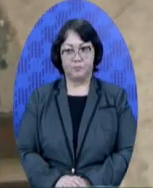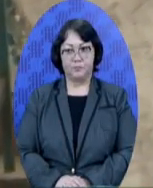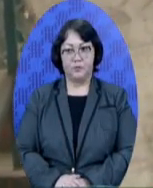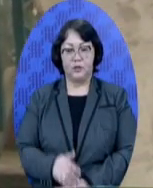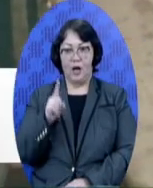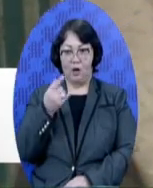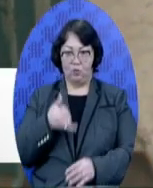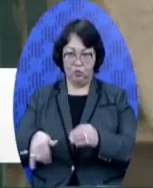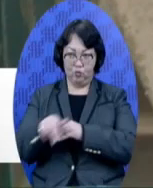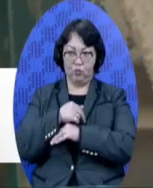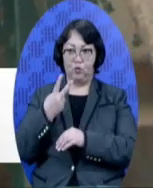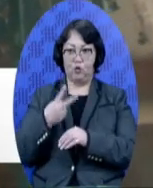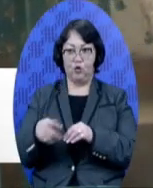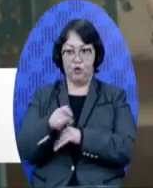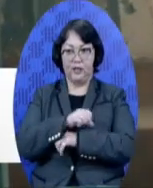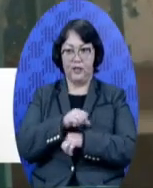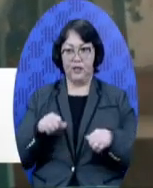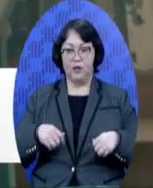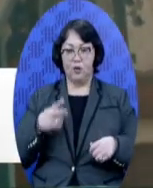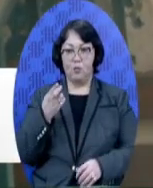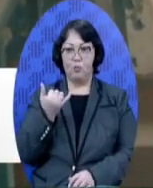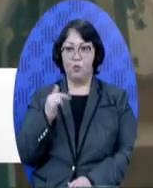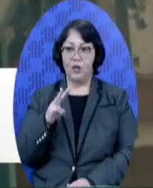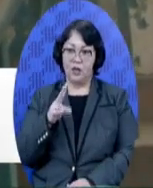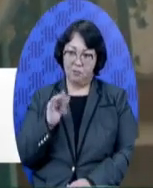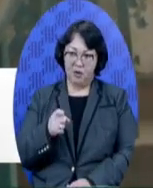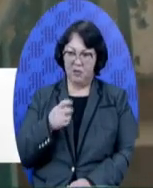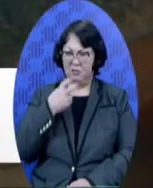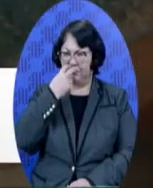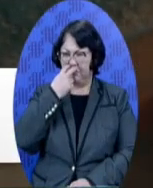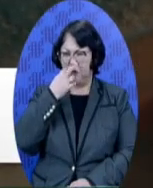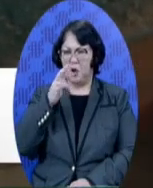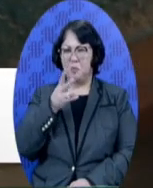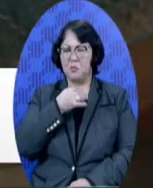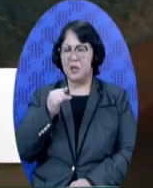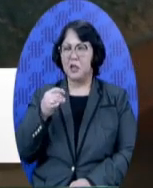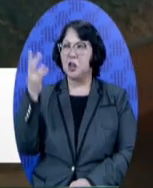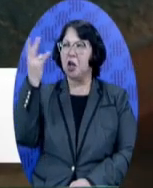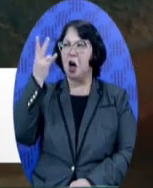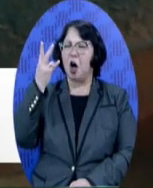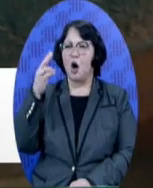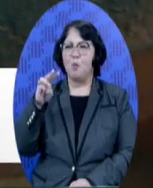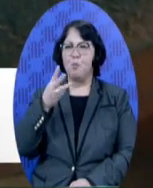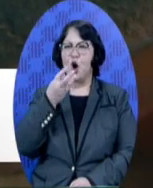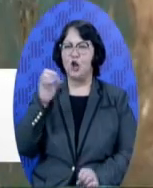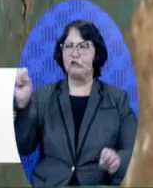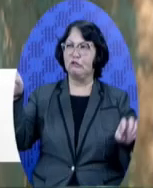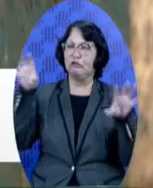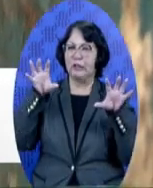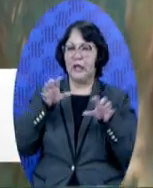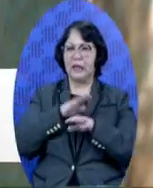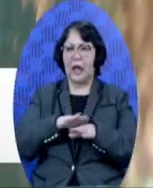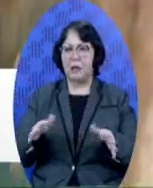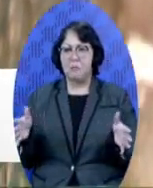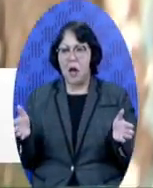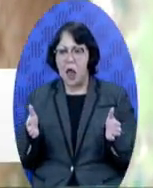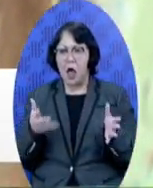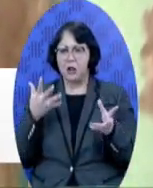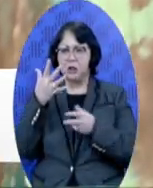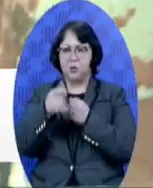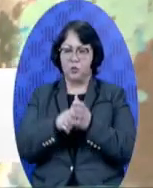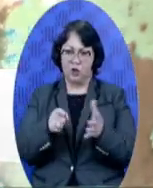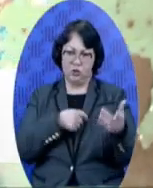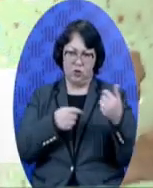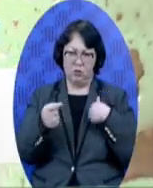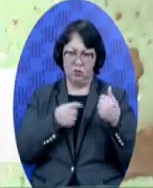Хан уул дүүргийн 2 дугаар хорооны иргэн буян нэмэх бохир үнэртдэг мөөгөнцөртэй зай талбай бахтай байранд олон жил амьдарсан. Үүнээс